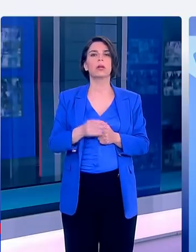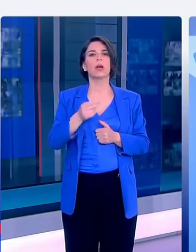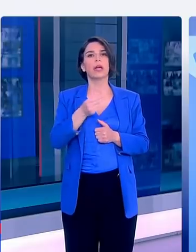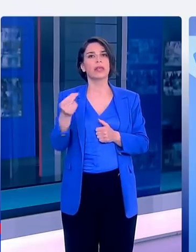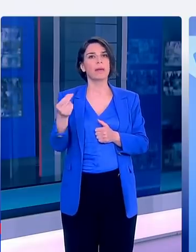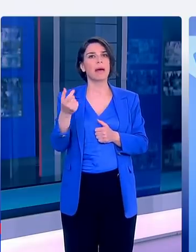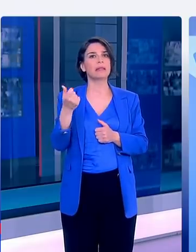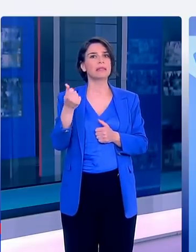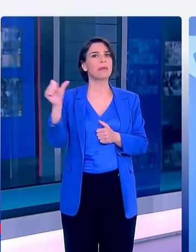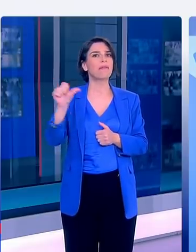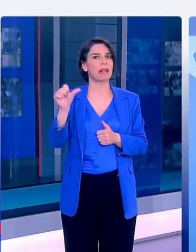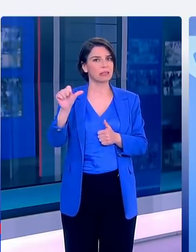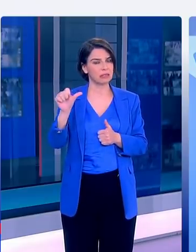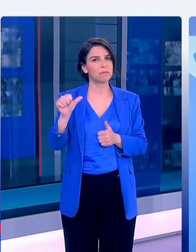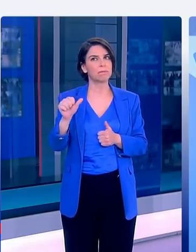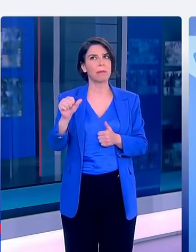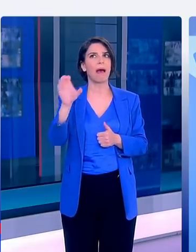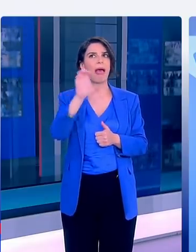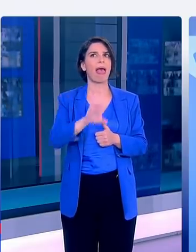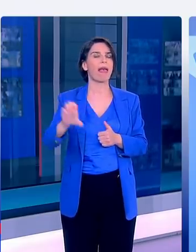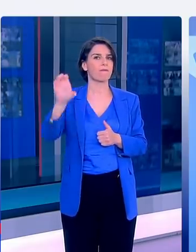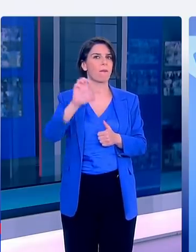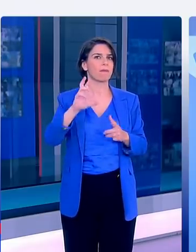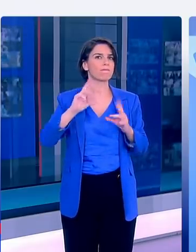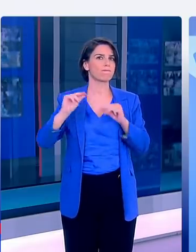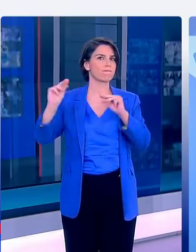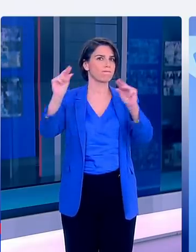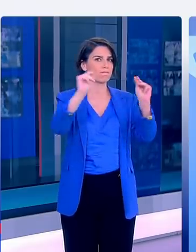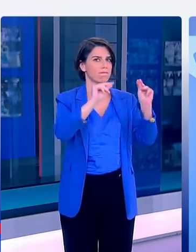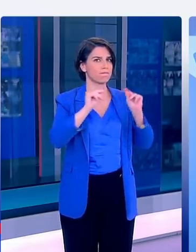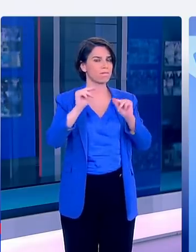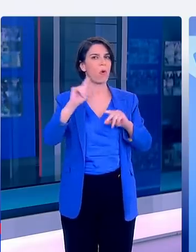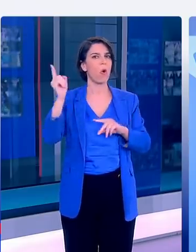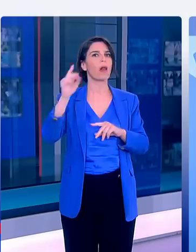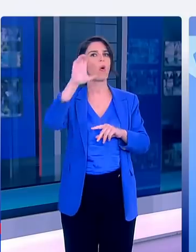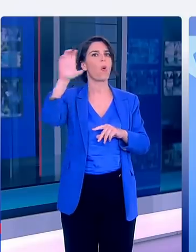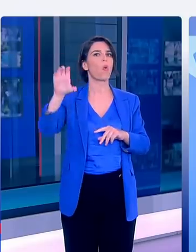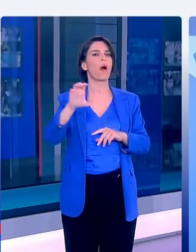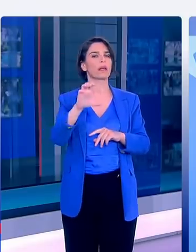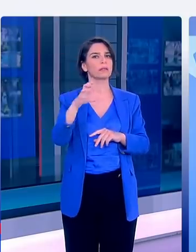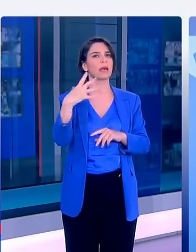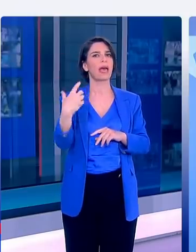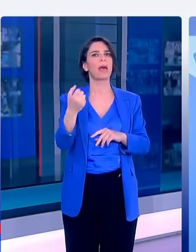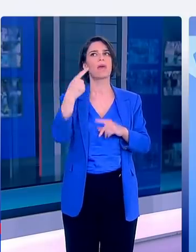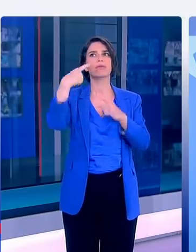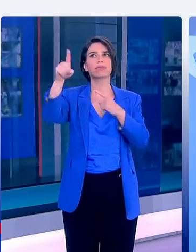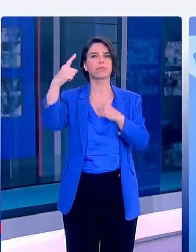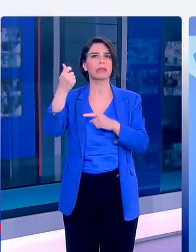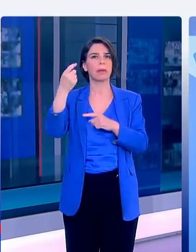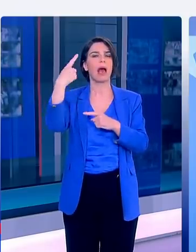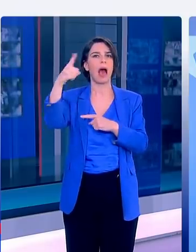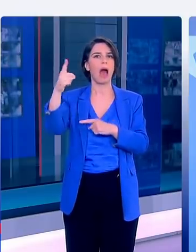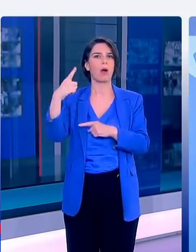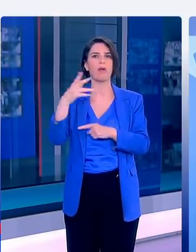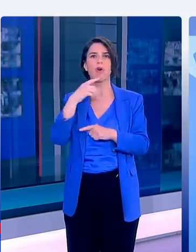πρόβλημα το οποίο είναι πανευρωπαϊκό, απασχολεί όλες τις χώρες. Όλες οι χώρες έχουν διαφορετικές τιμές επειδή έχουν και